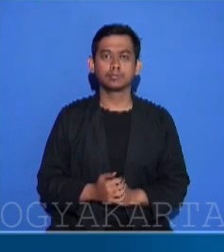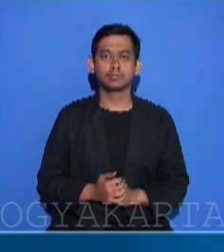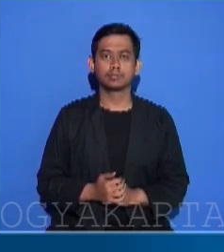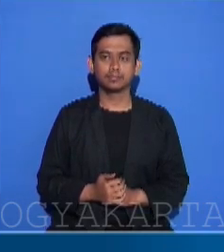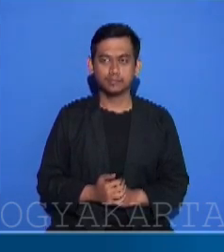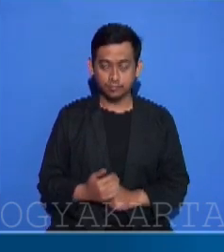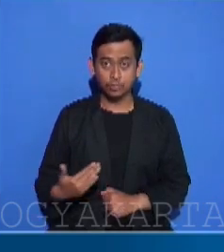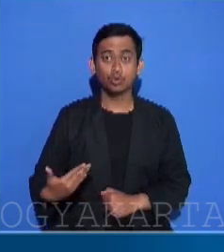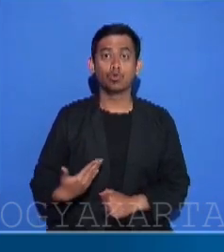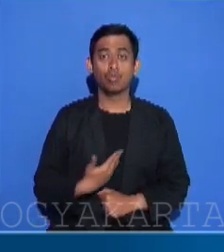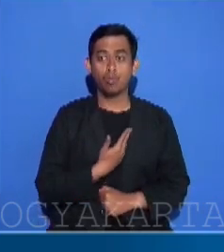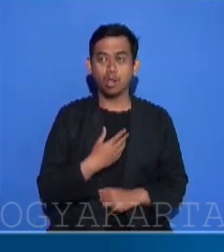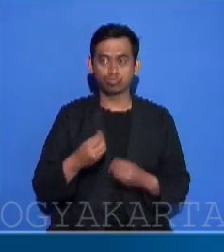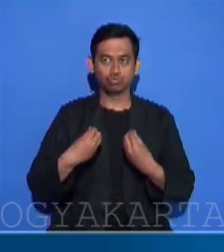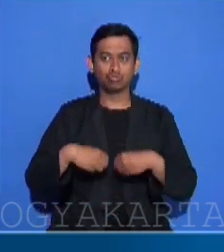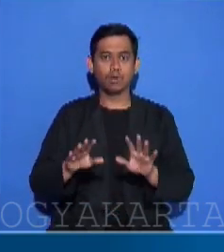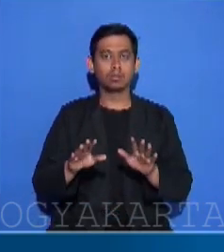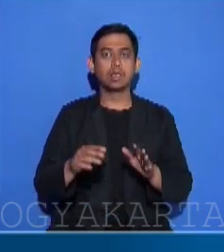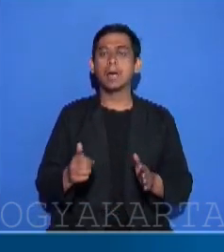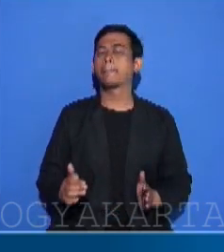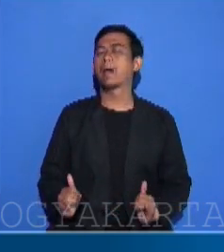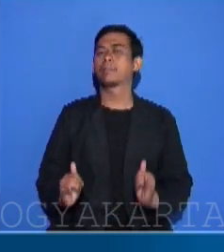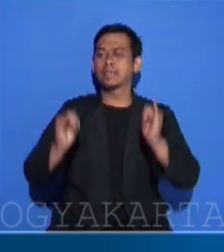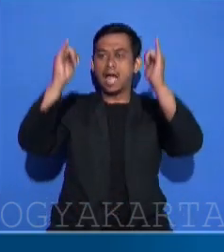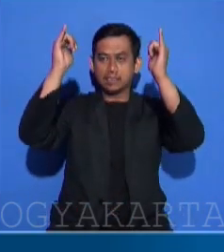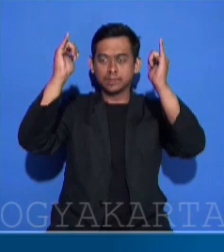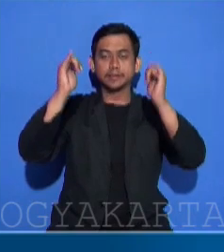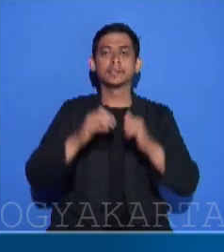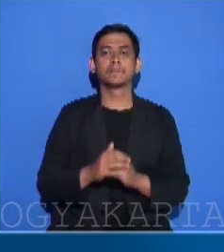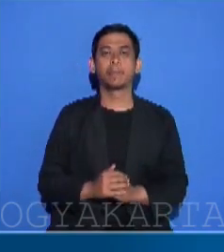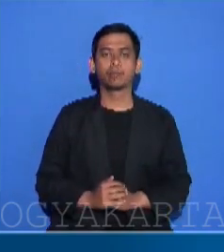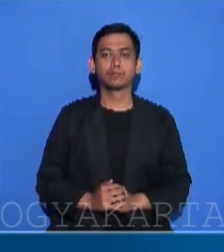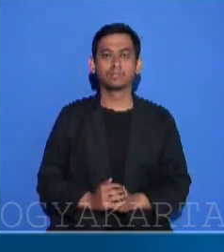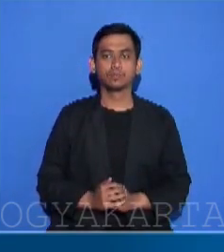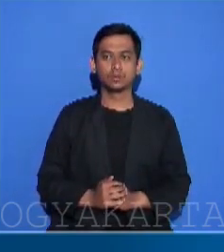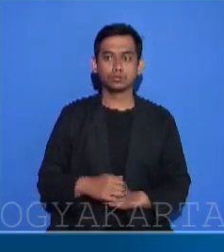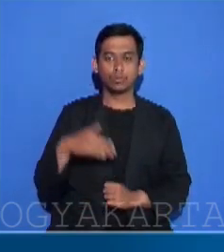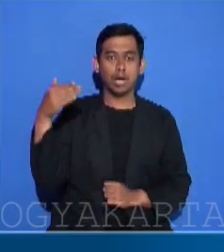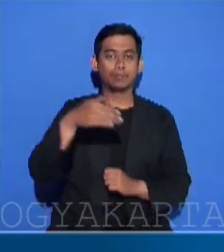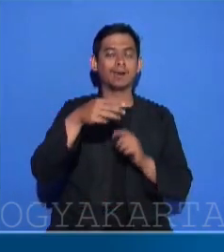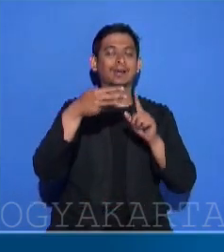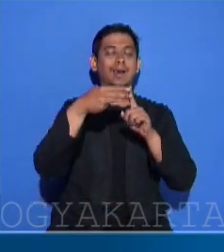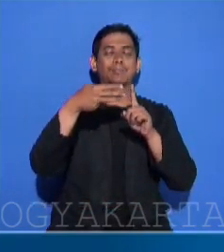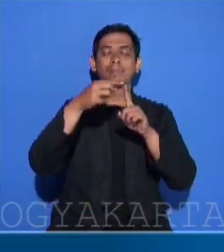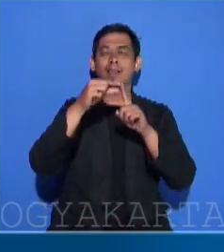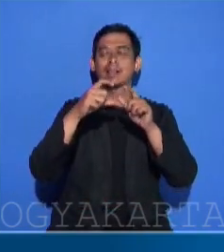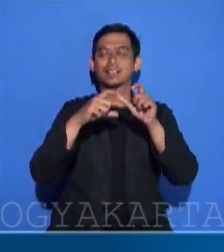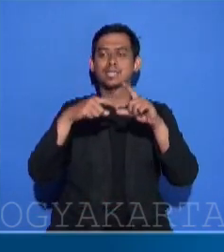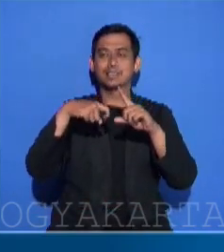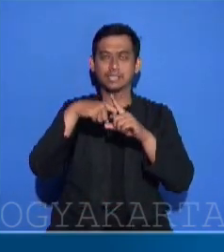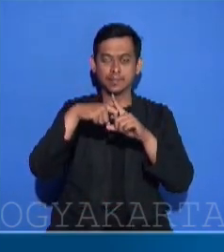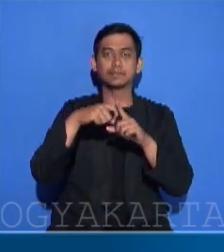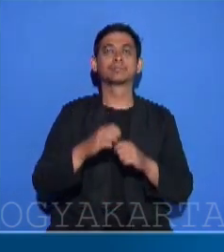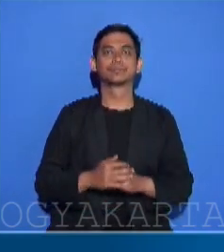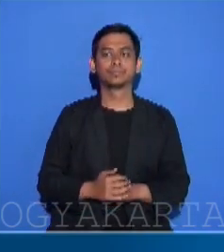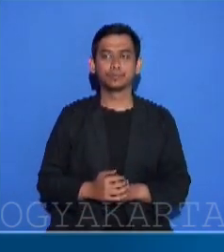Korban dalam kasus jual-beli apartemen mewah Malioboro City Sleman mendatangi kantor Badan Penyelesaian Sengketa Konsumen